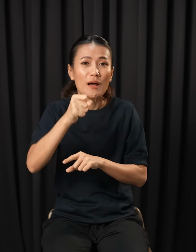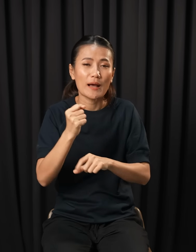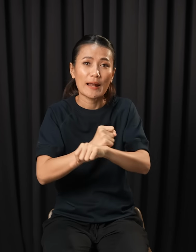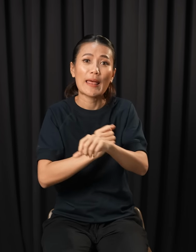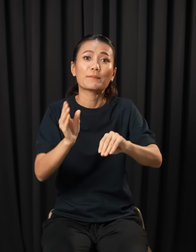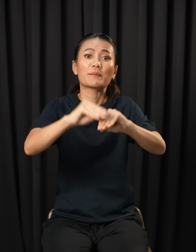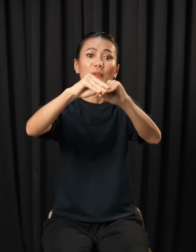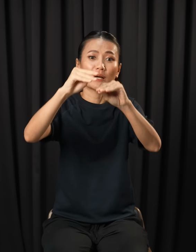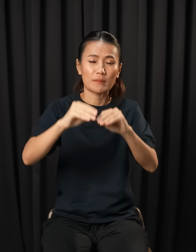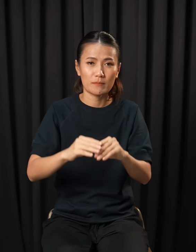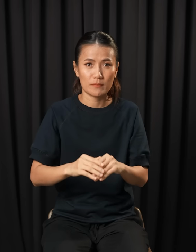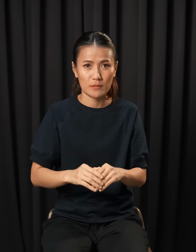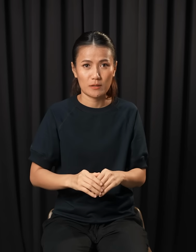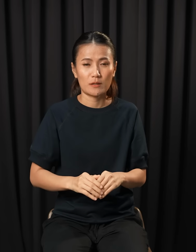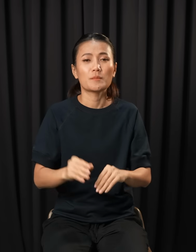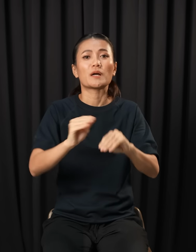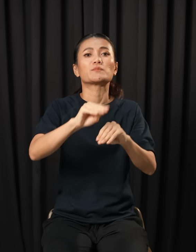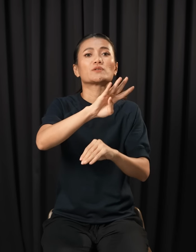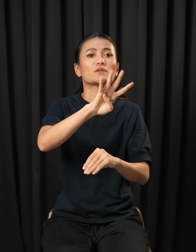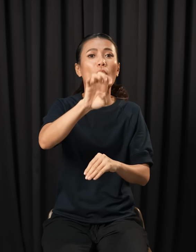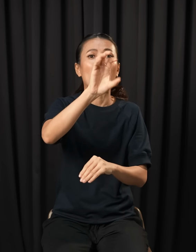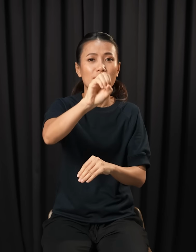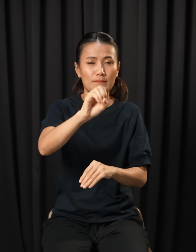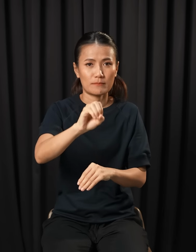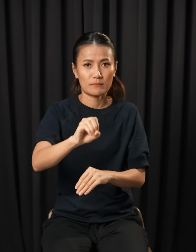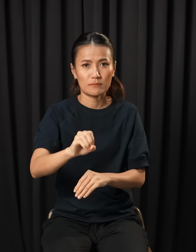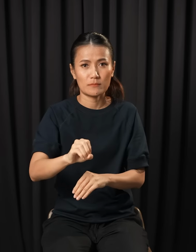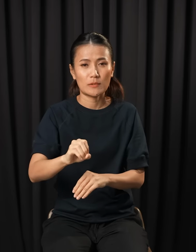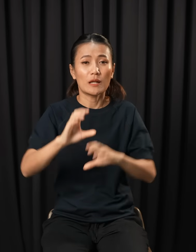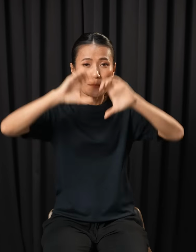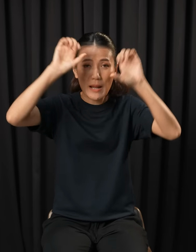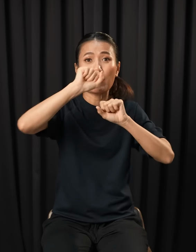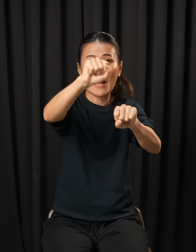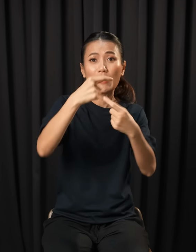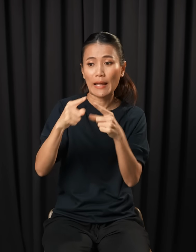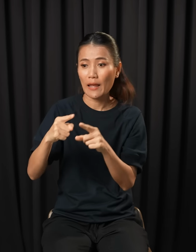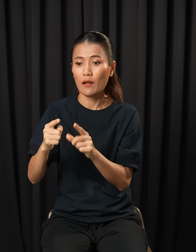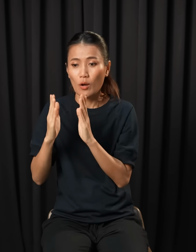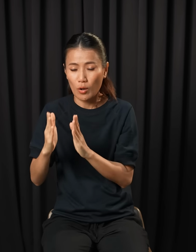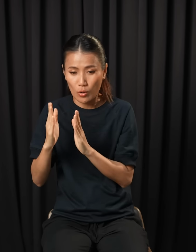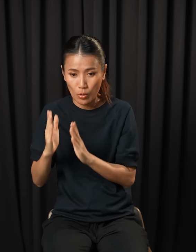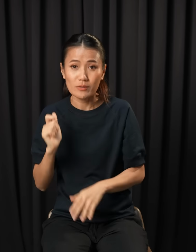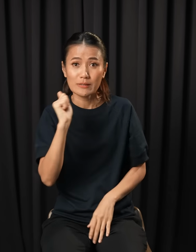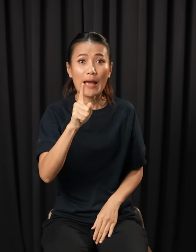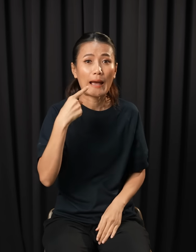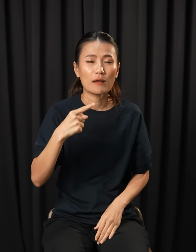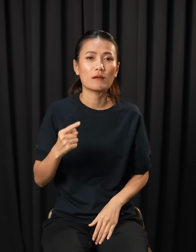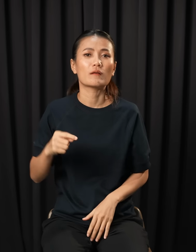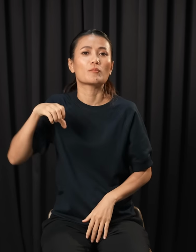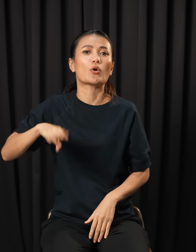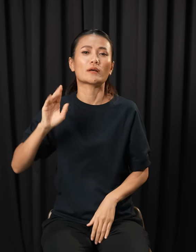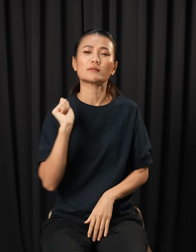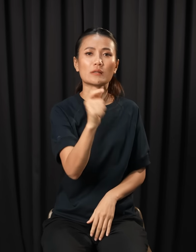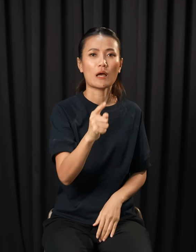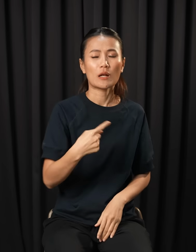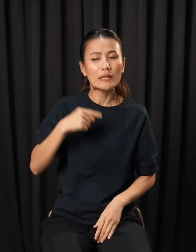ดเนี่ยค่าแรง440คนจ่ายคือ 450 คนจ่ายไม่ใช่พรรคการเมืองจ่ายไม่ใช่งบประม